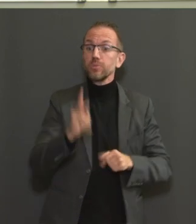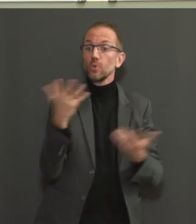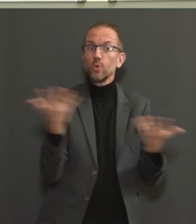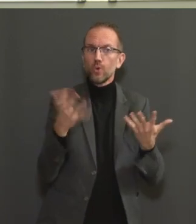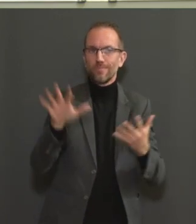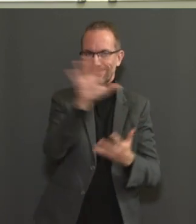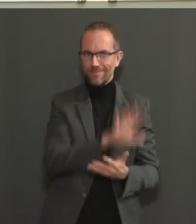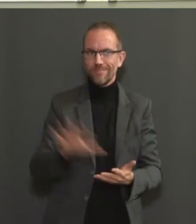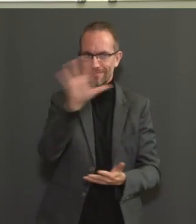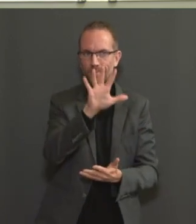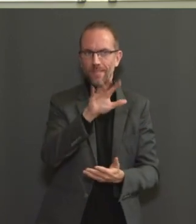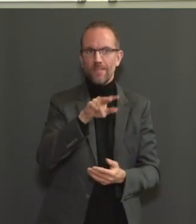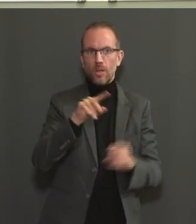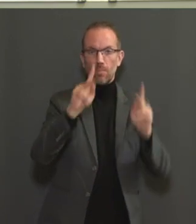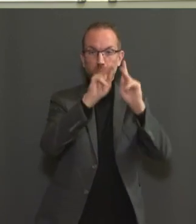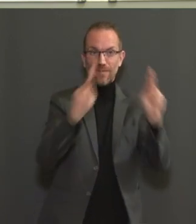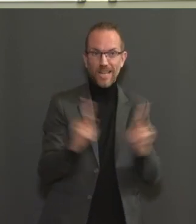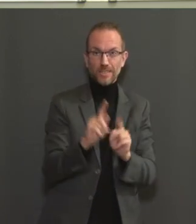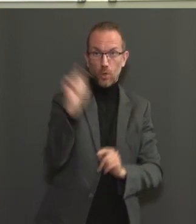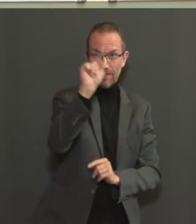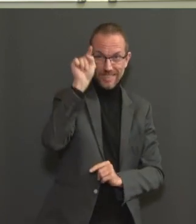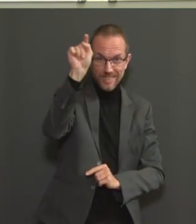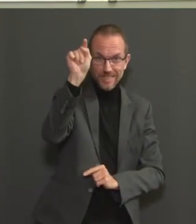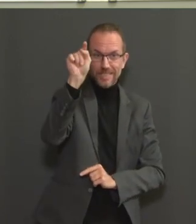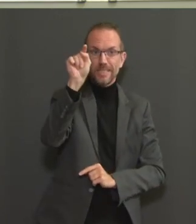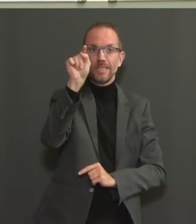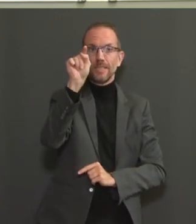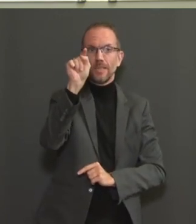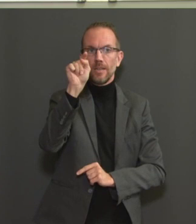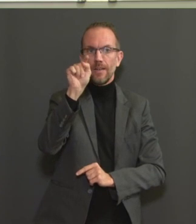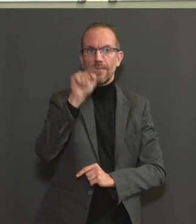dans la province d'Anvers et dans les deux Flandres.